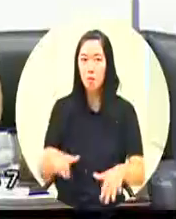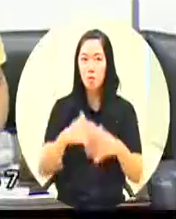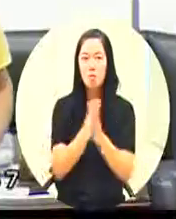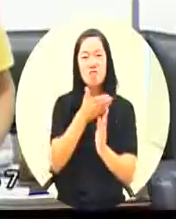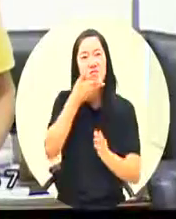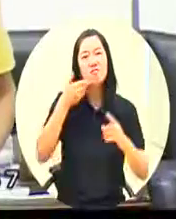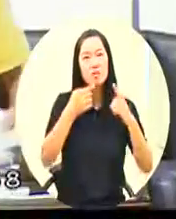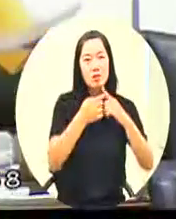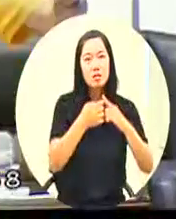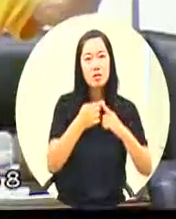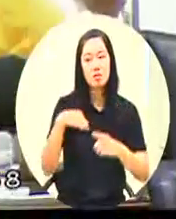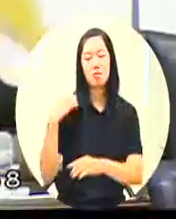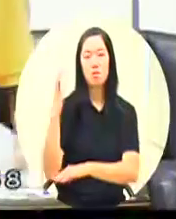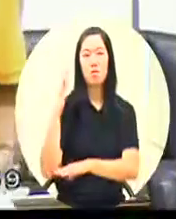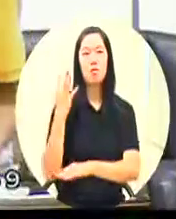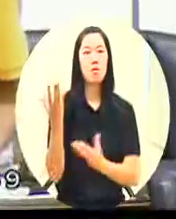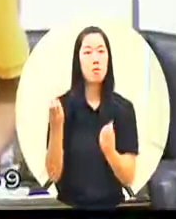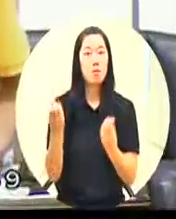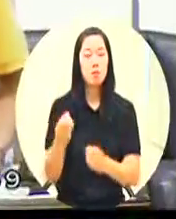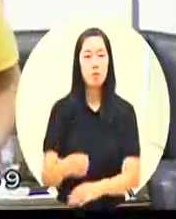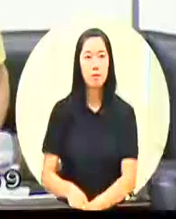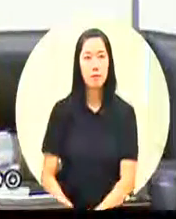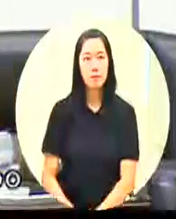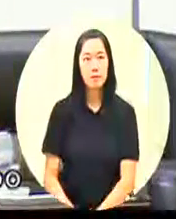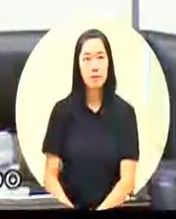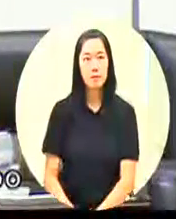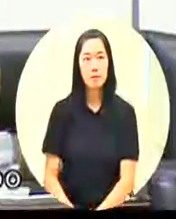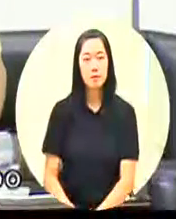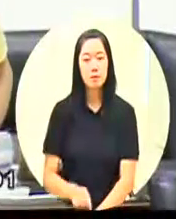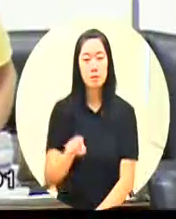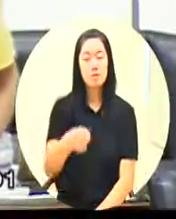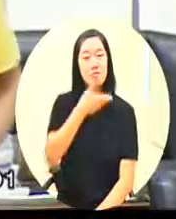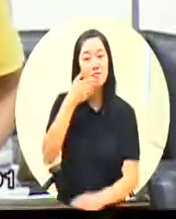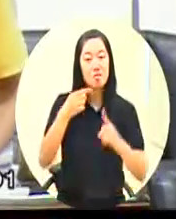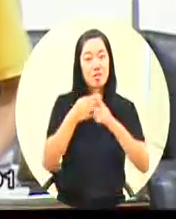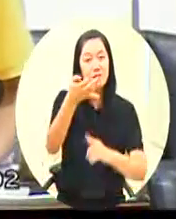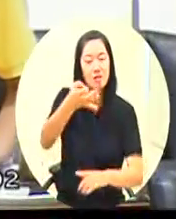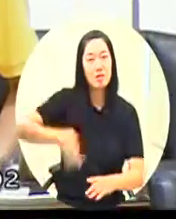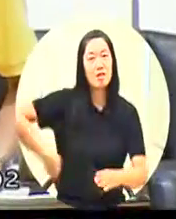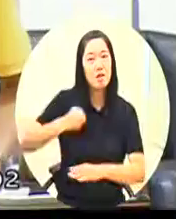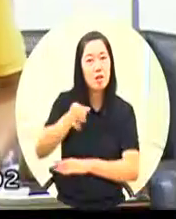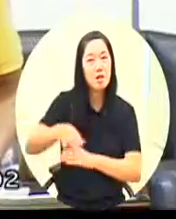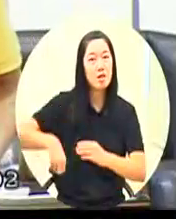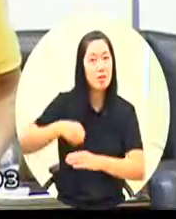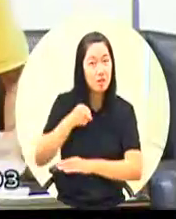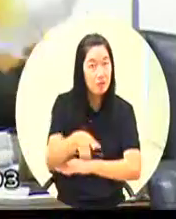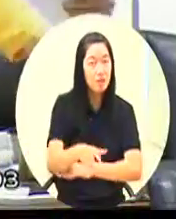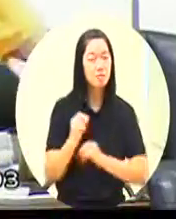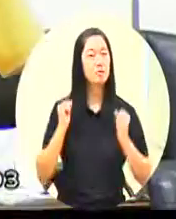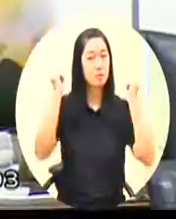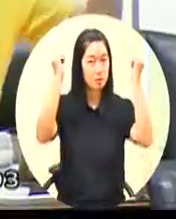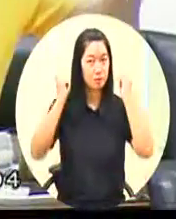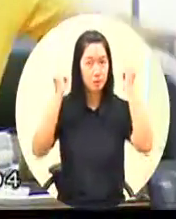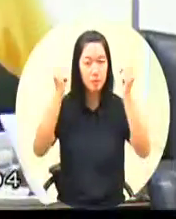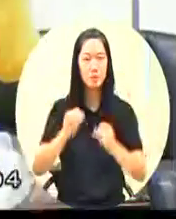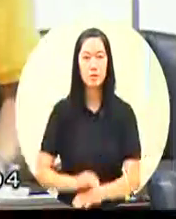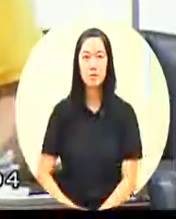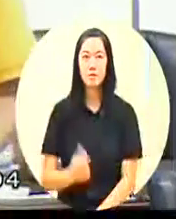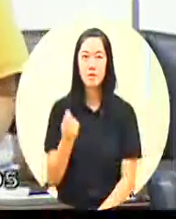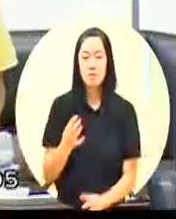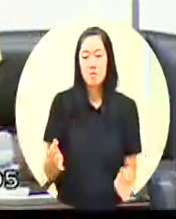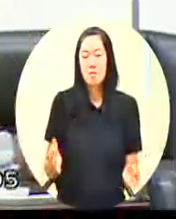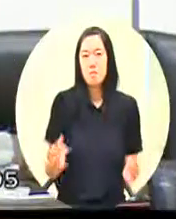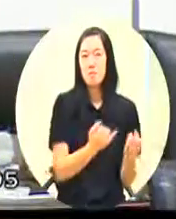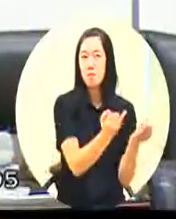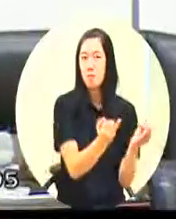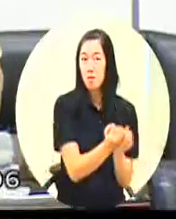私利的私人的，在那个都要 money 的，都有钱的人在走的呢。哦，贵妇啊，什么名媛